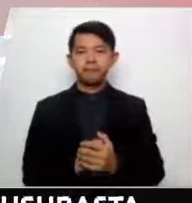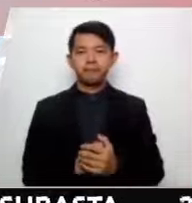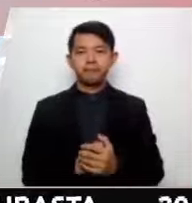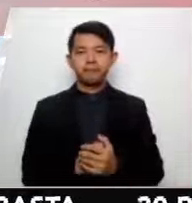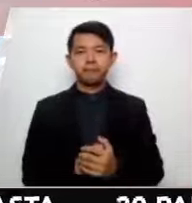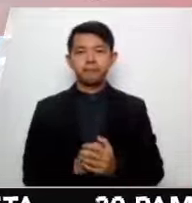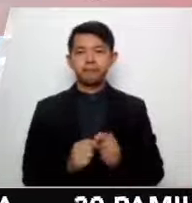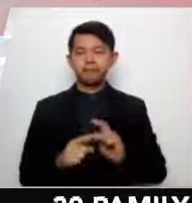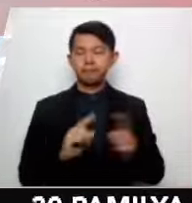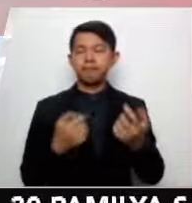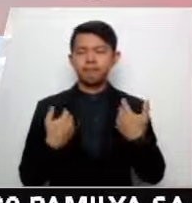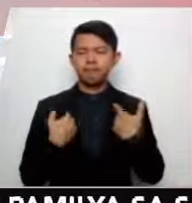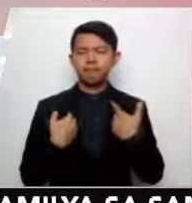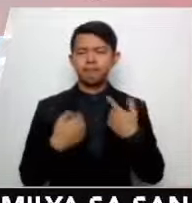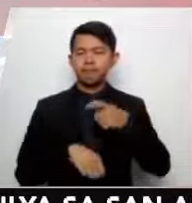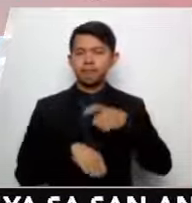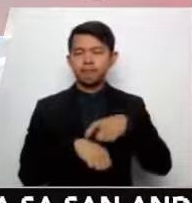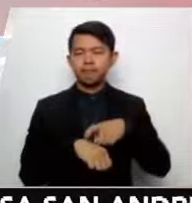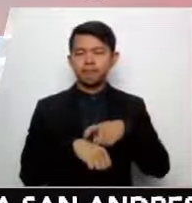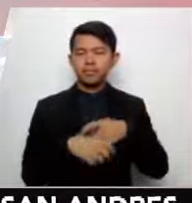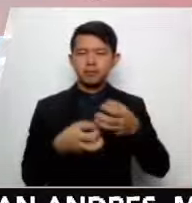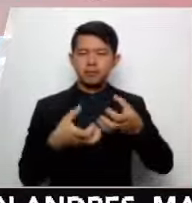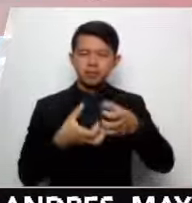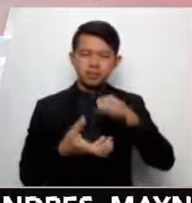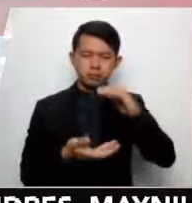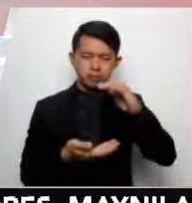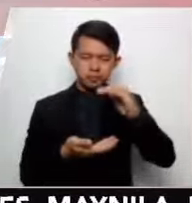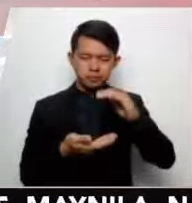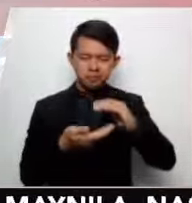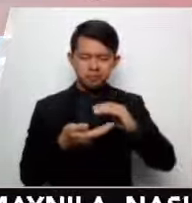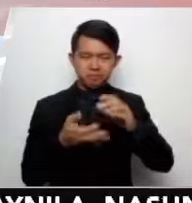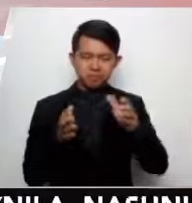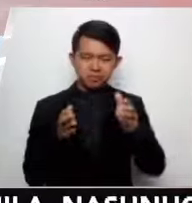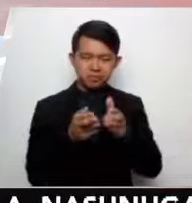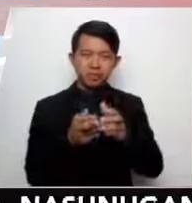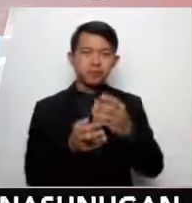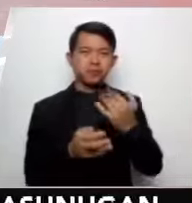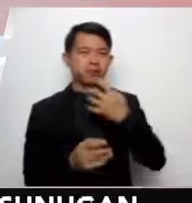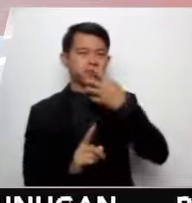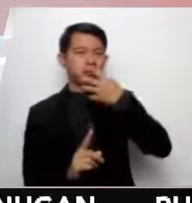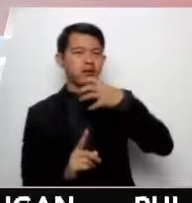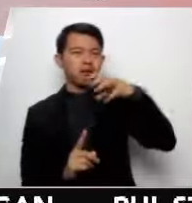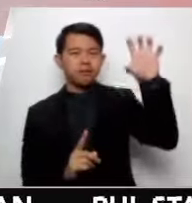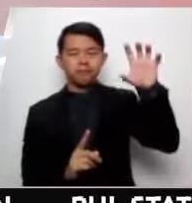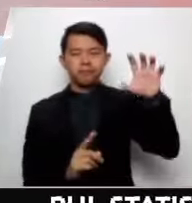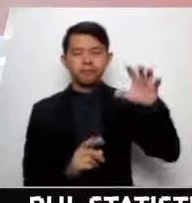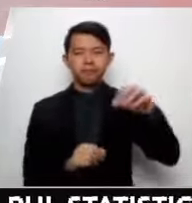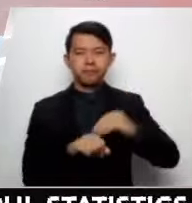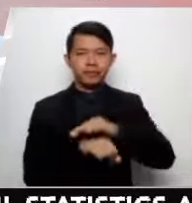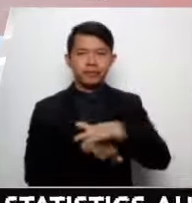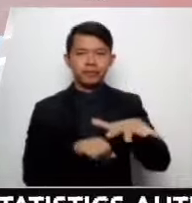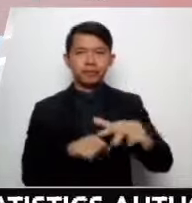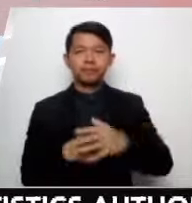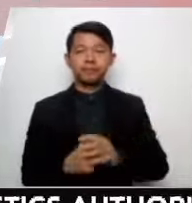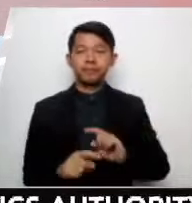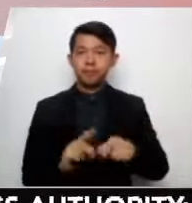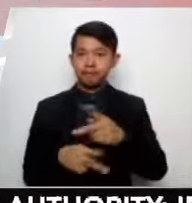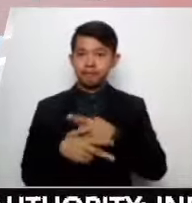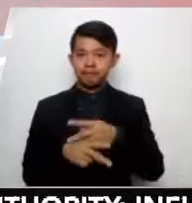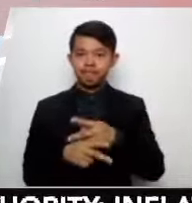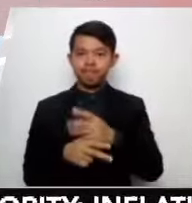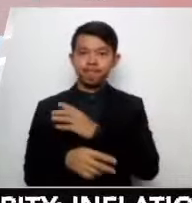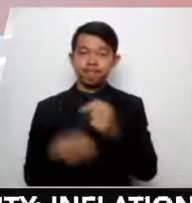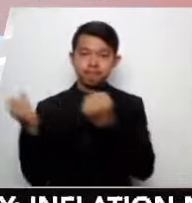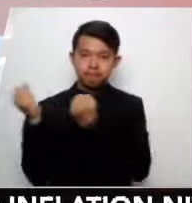lumiliit ang ah itlog dahil nga sa sobrang init ng panahon pero in terms of Uh productivity at supply ng manok at